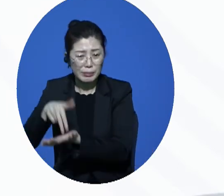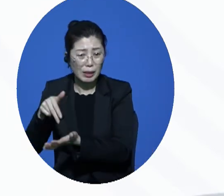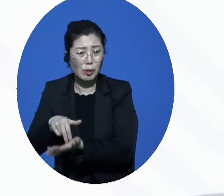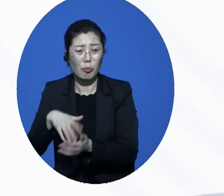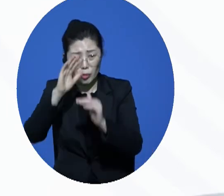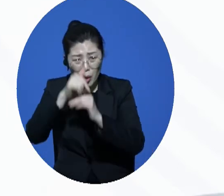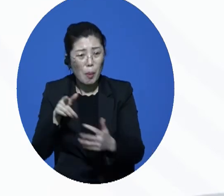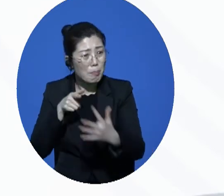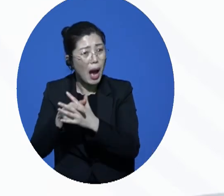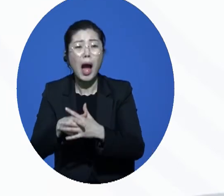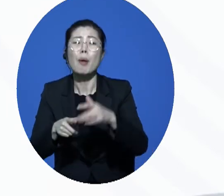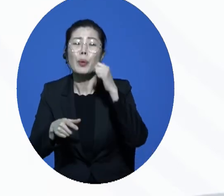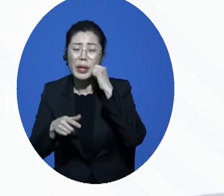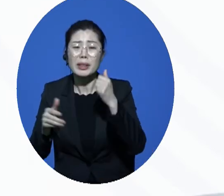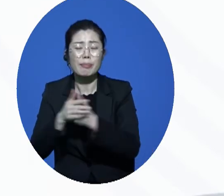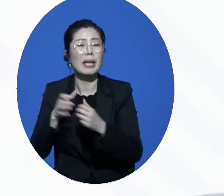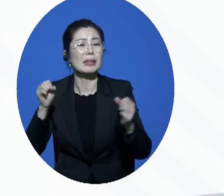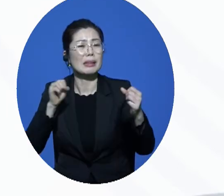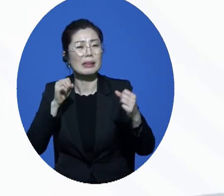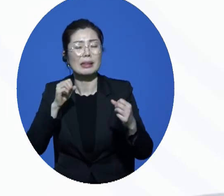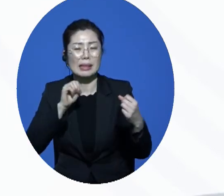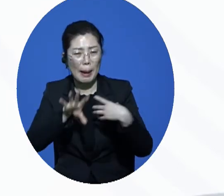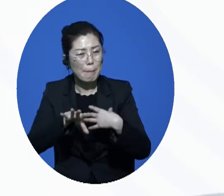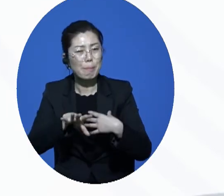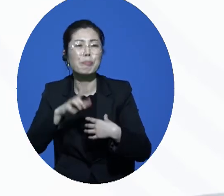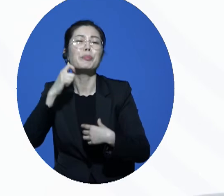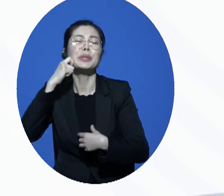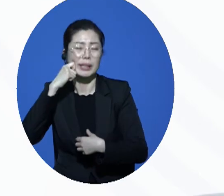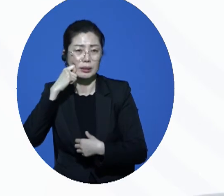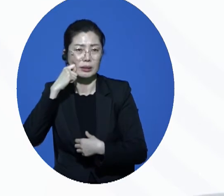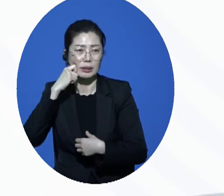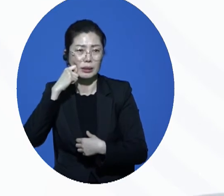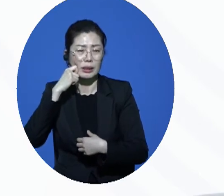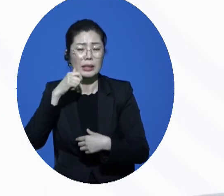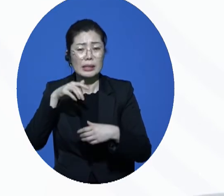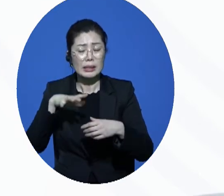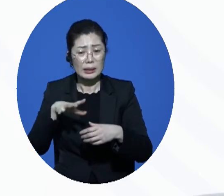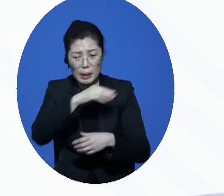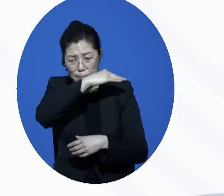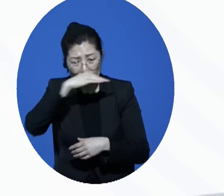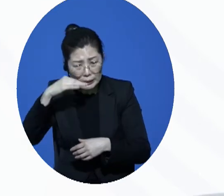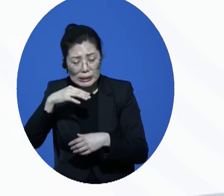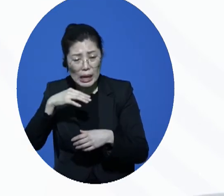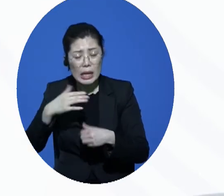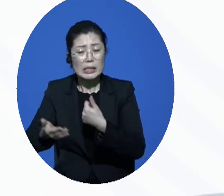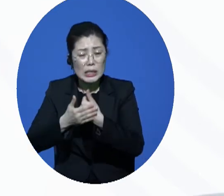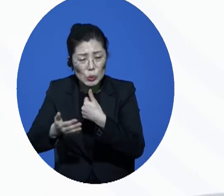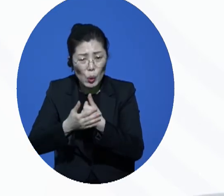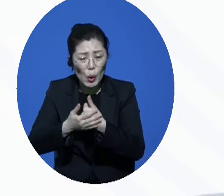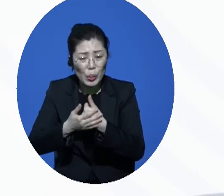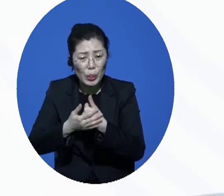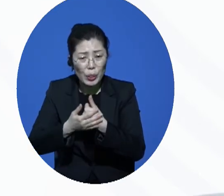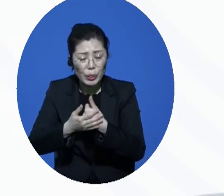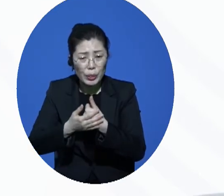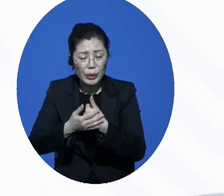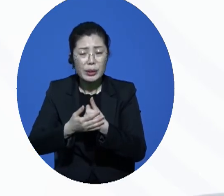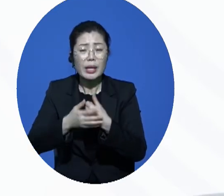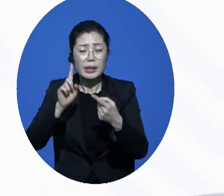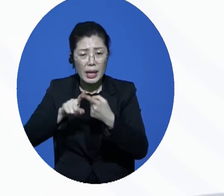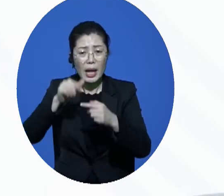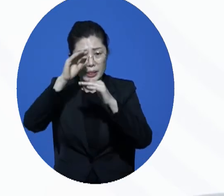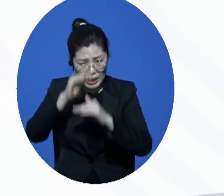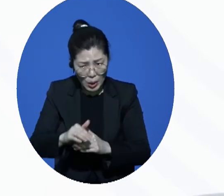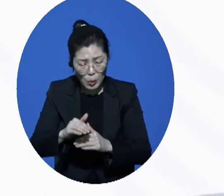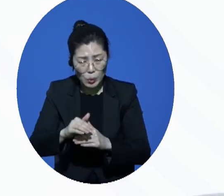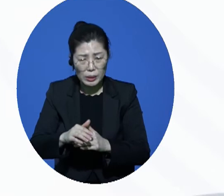못했지만 이것과 관련해 제대로 된 지원 체계를 가지고 와라. 언제든 상시적으로